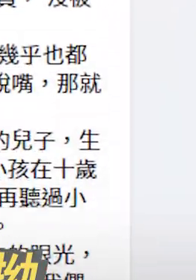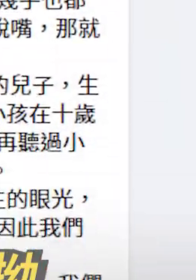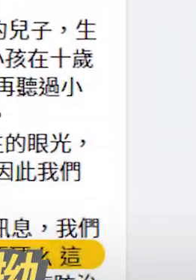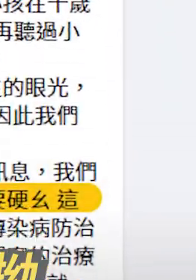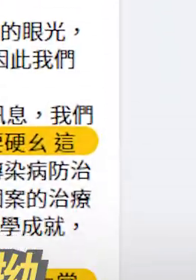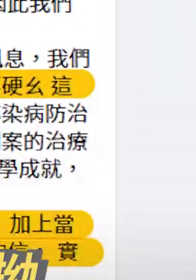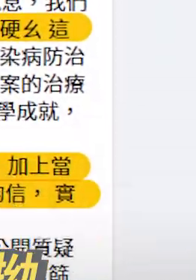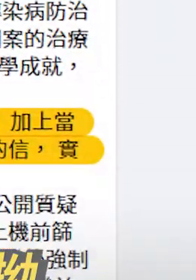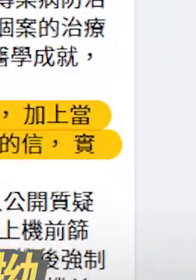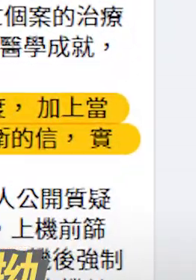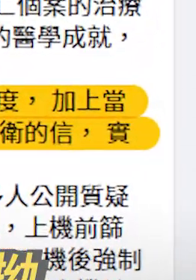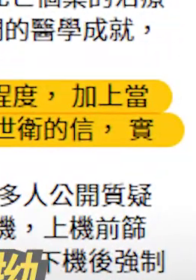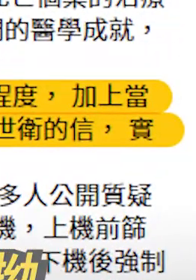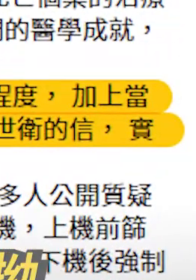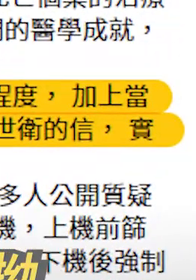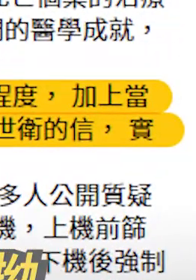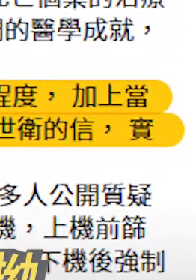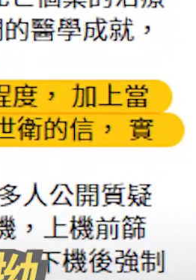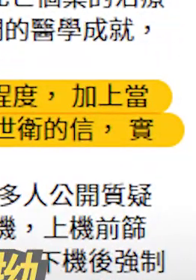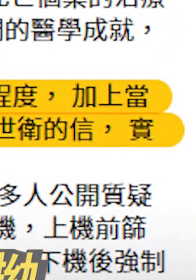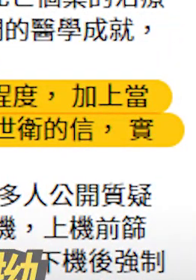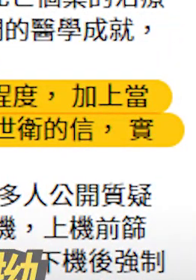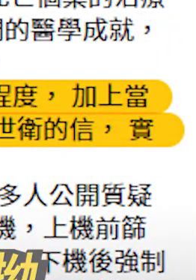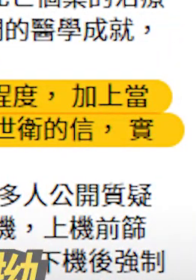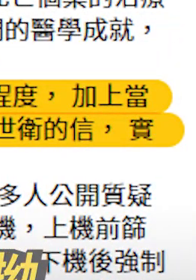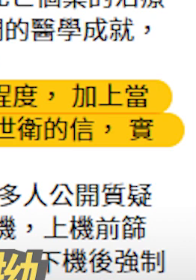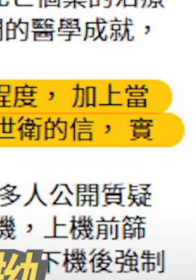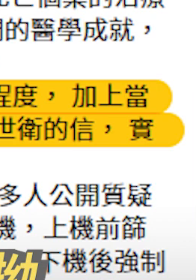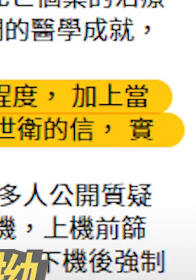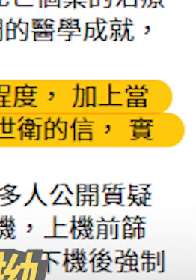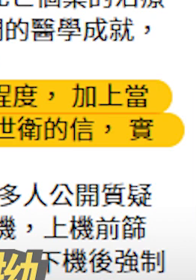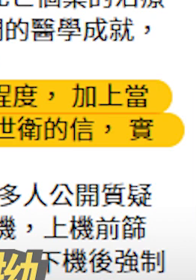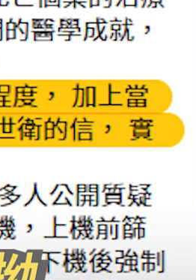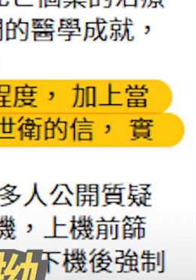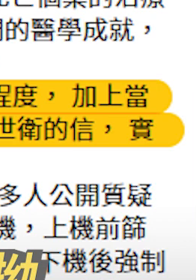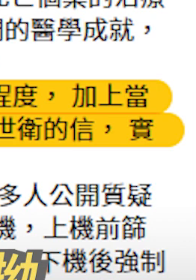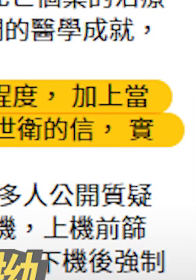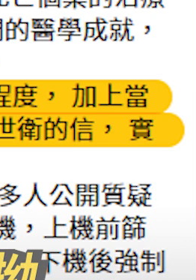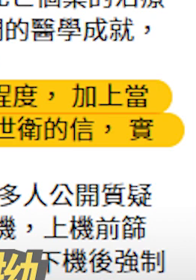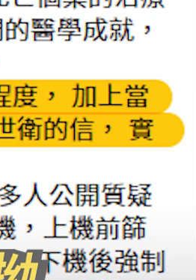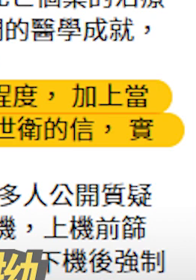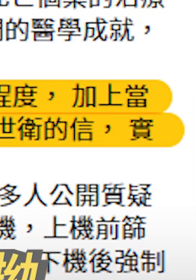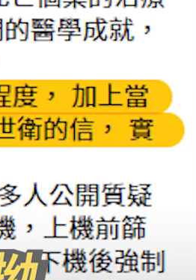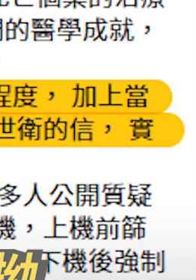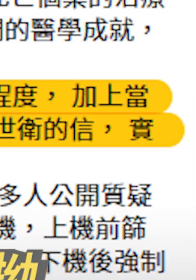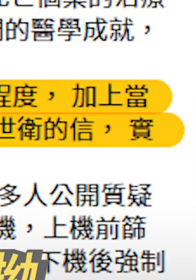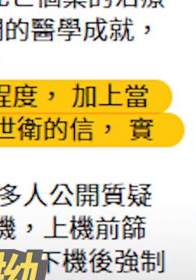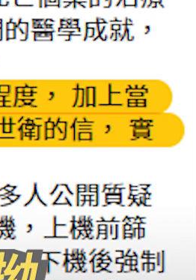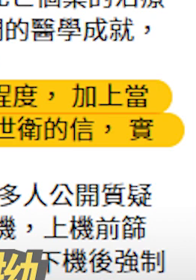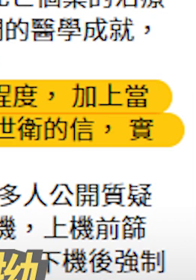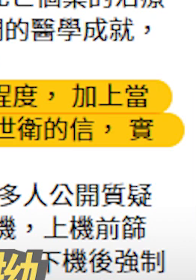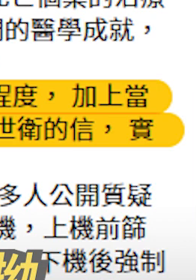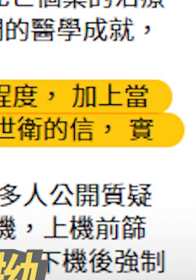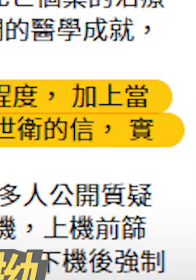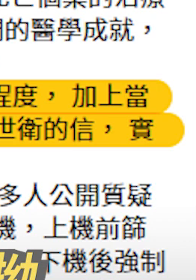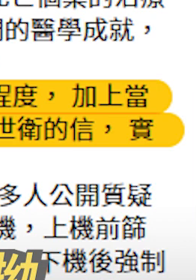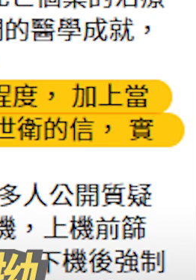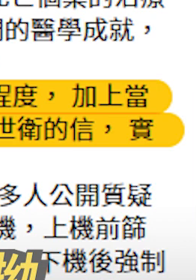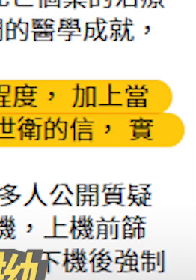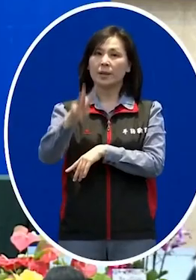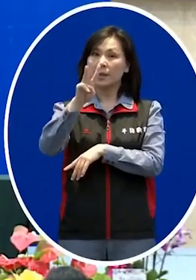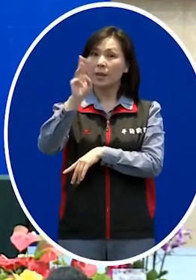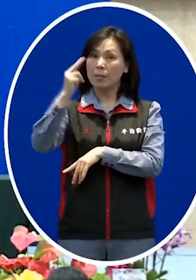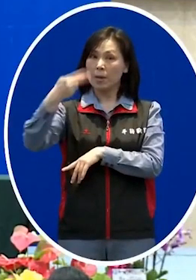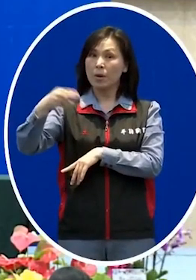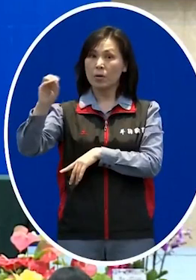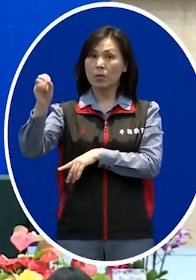韩世卫这件事情哦，那么以她的英文能力来阅读，她认为说如果我们对世卫有警告的话，这个说法太牵强